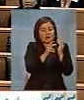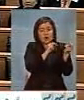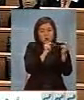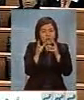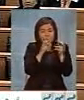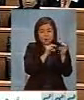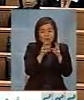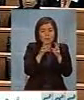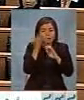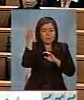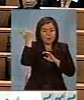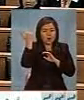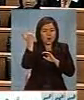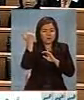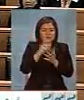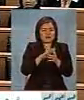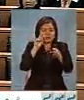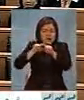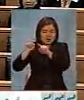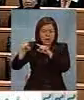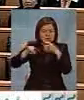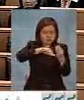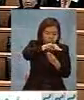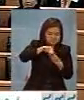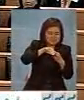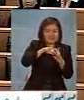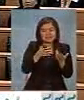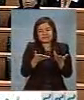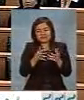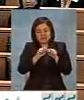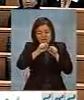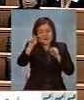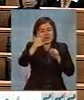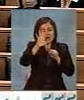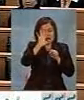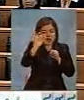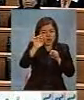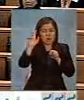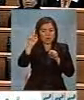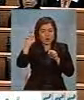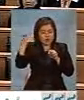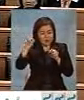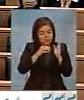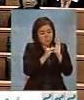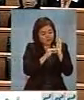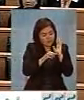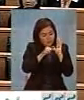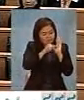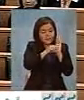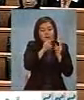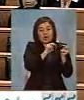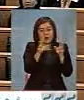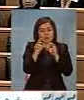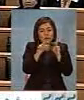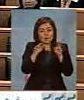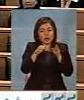พื้นที่จากก้นซอยหรือซอยตันเพราะขับรถไป900กว่ากิโลจากกรุงเทพไปถึงนครพนมเป็นซอย